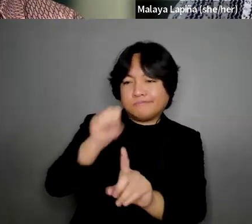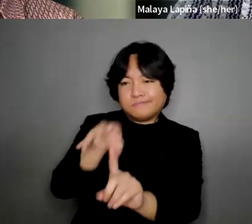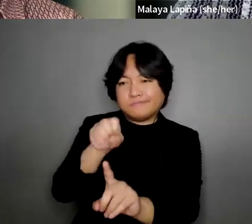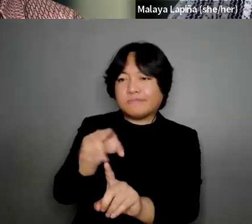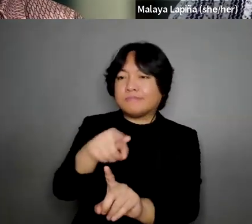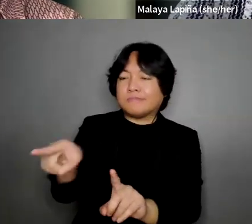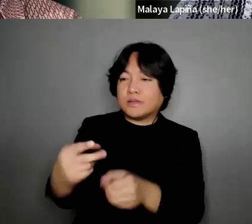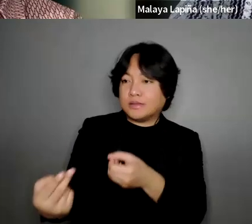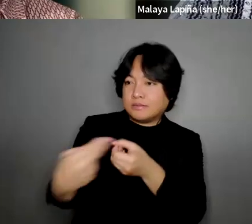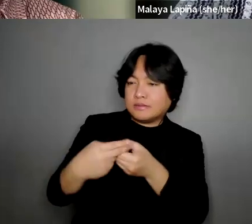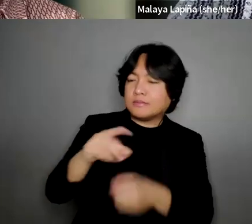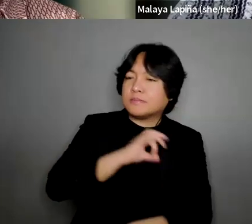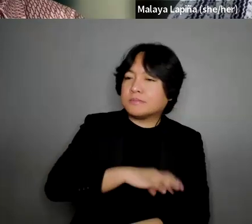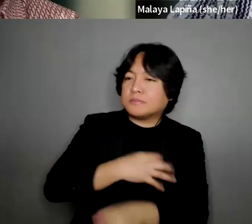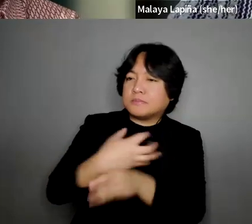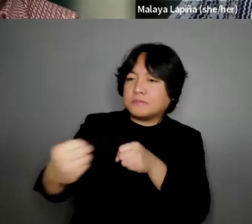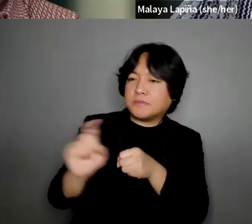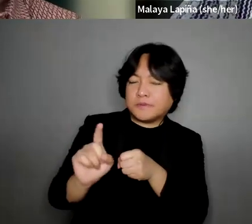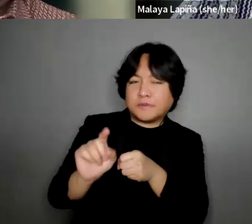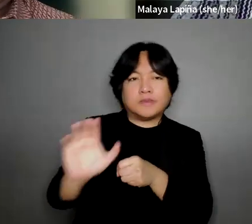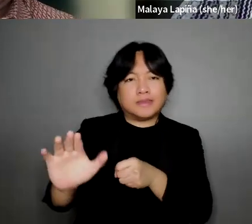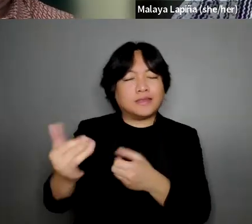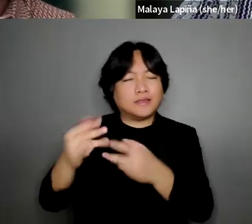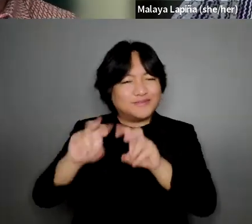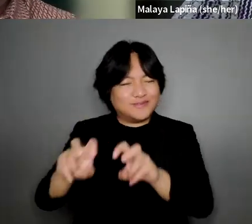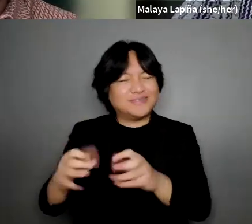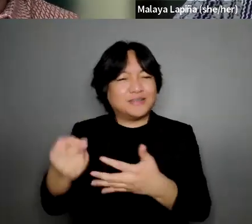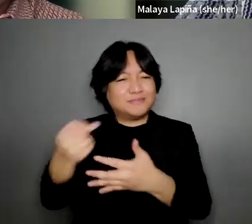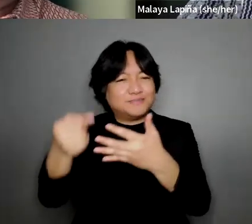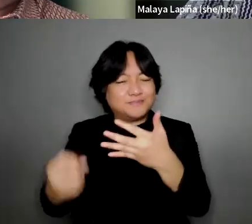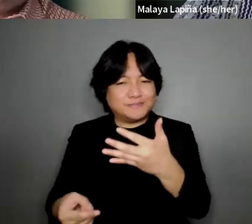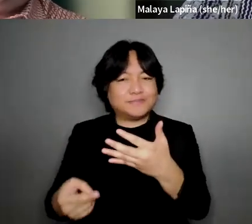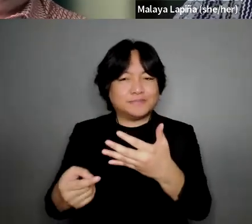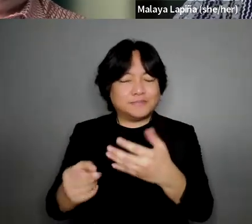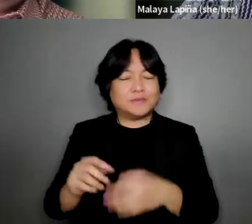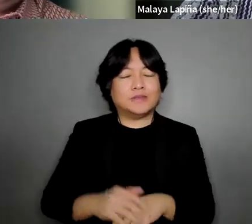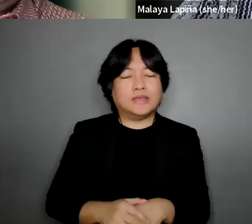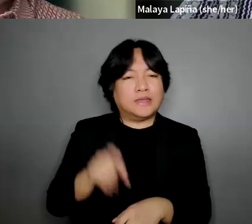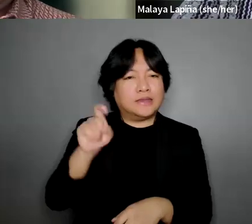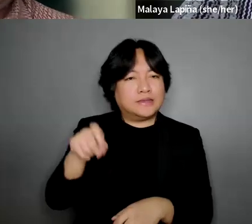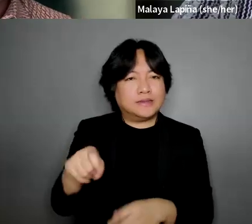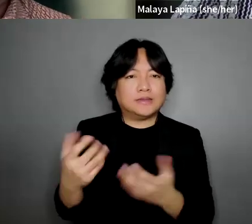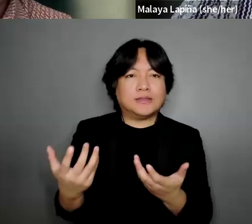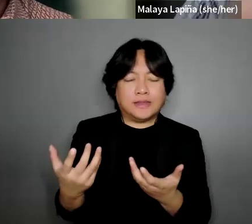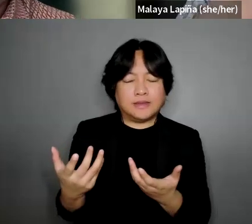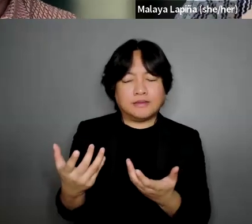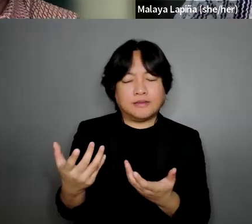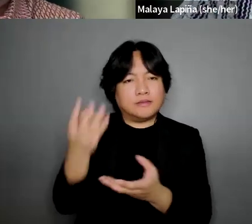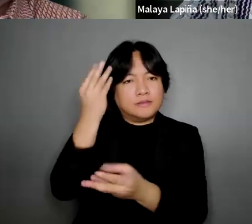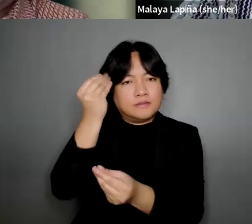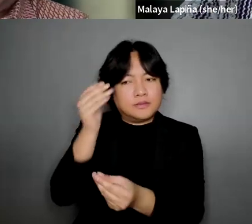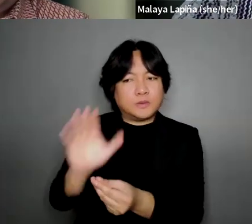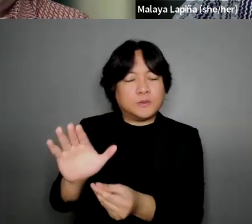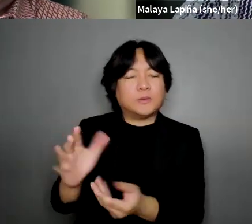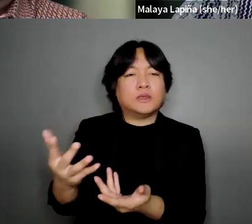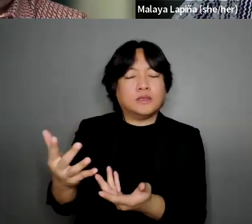sa pag-participate sa research mo. So may mga ganong bagay na ginagawa. O kinakailangan mag-reflect dun sa